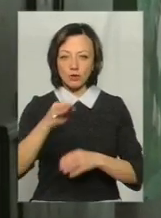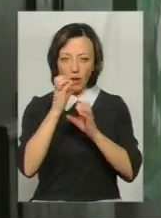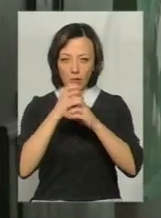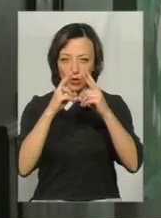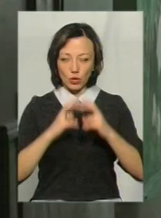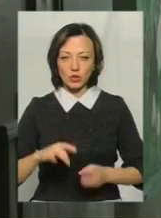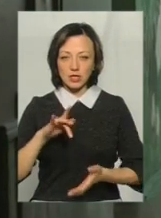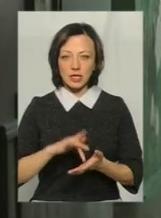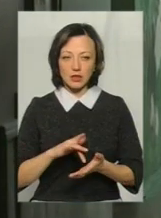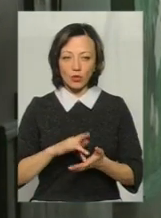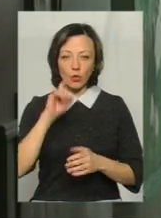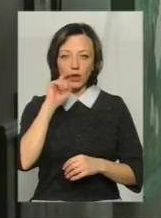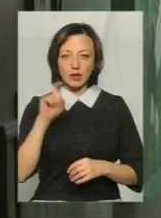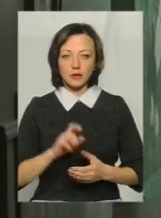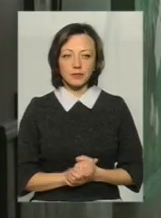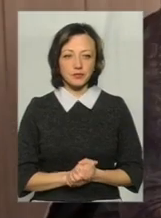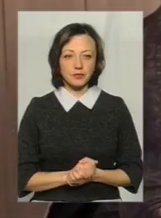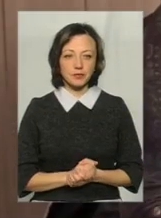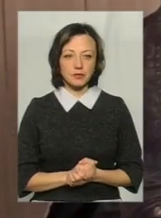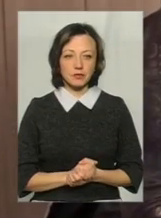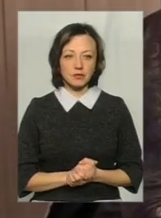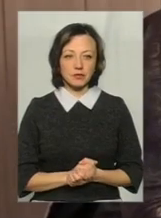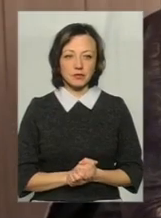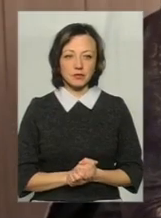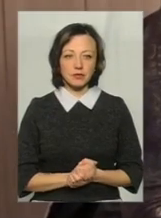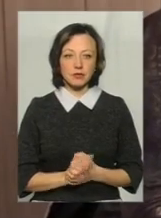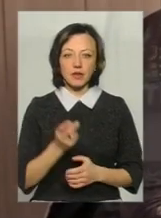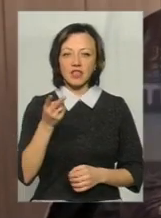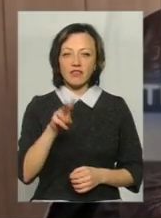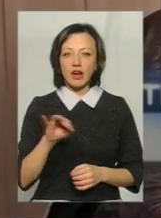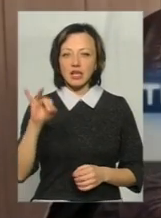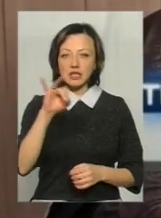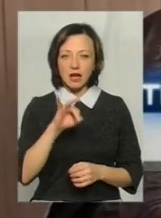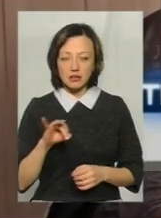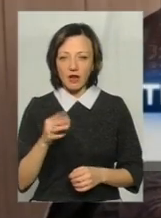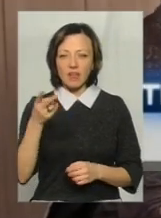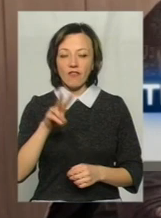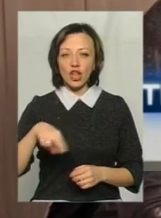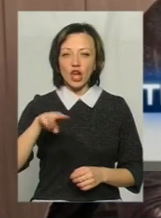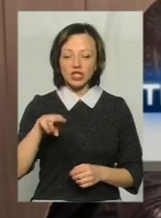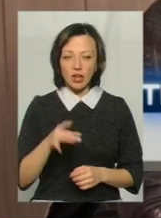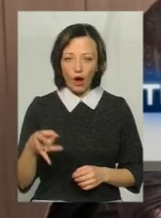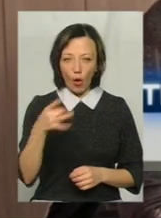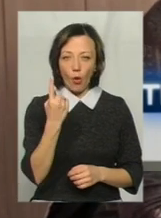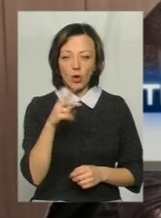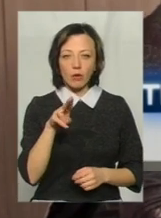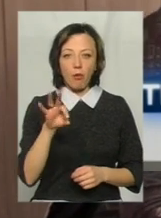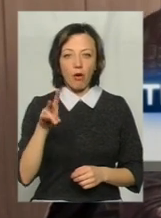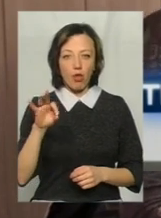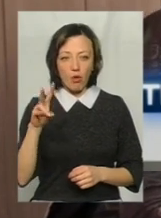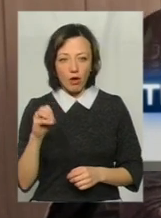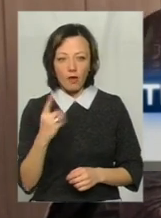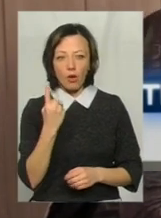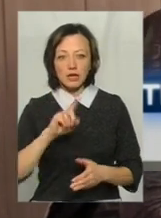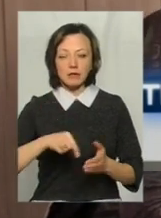лабораторного центру МОЗ України Лариса Калінер. Два з них в Ізяславському районі, два в Дережнянському, один в Полонському, один в